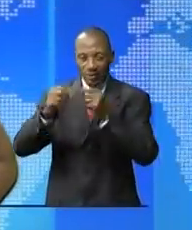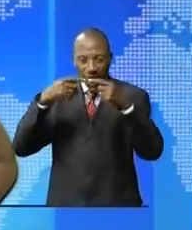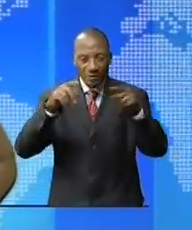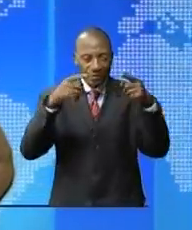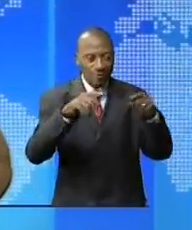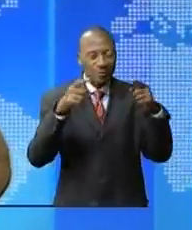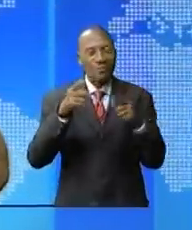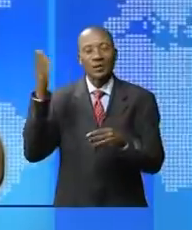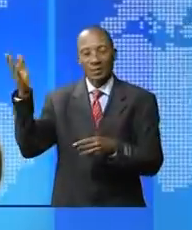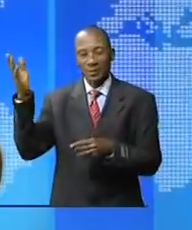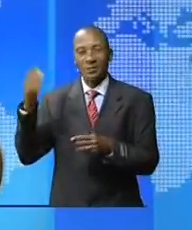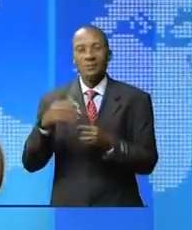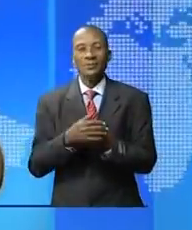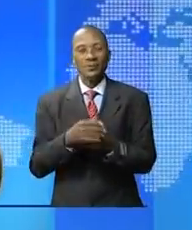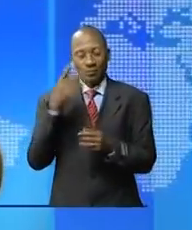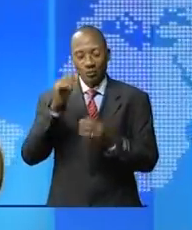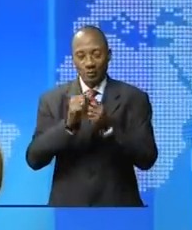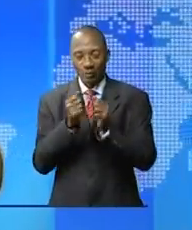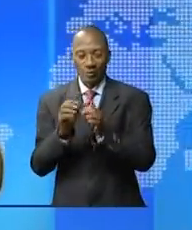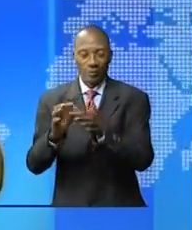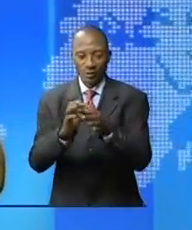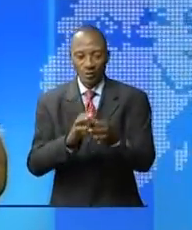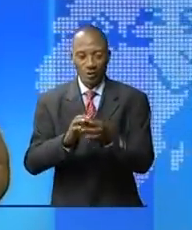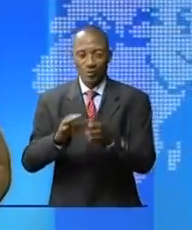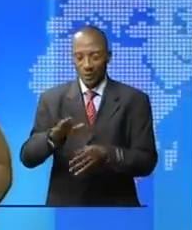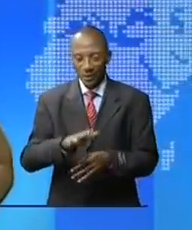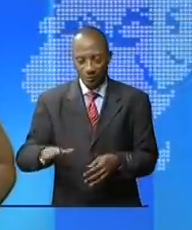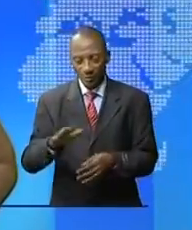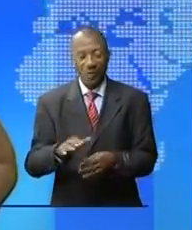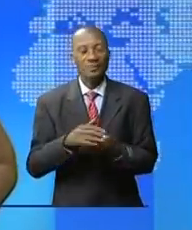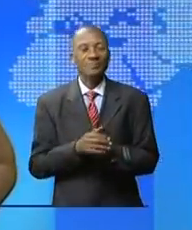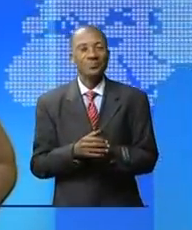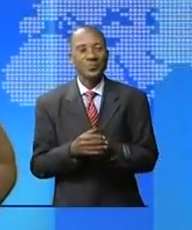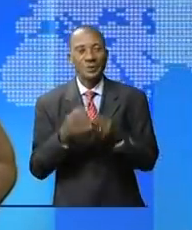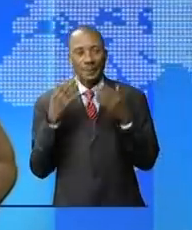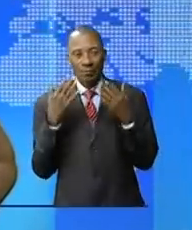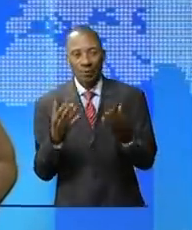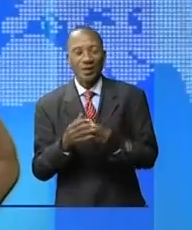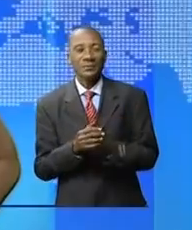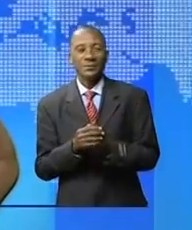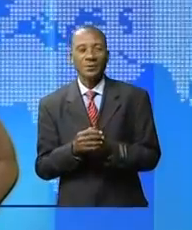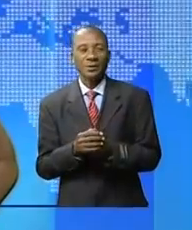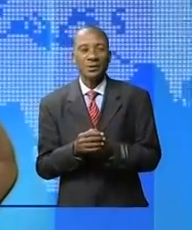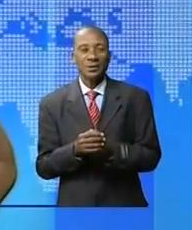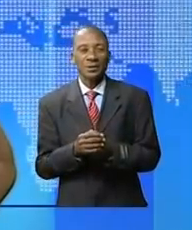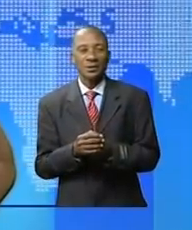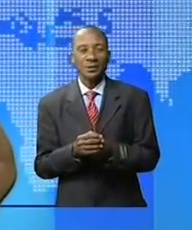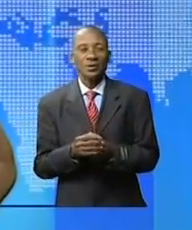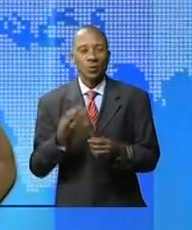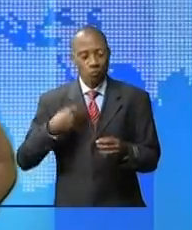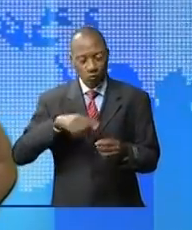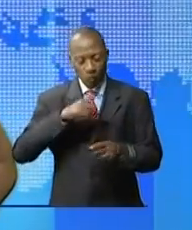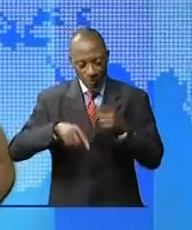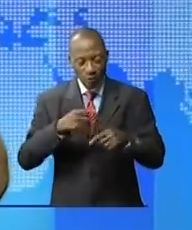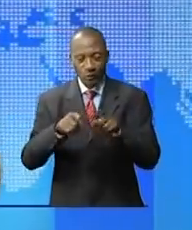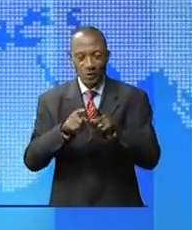cette circonscription. C'est le sommaire de ces 19h qui fera également la ronde de l'actualité à travers la province de la